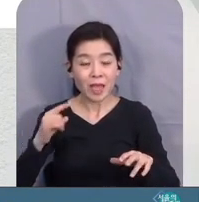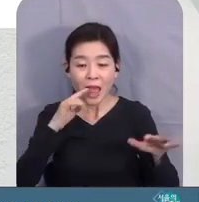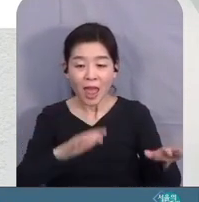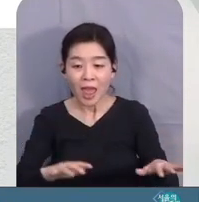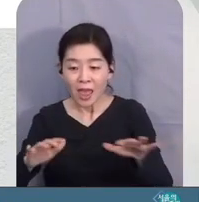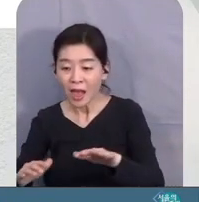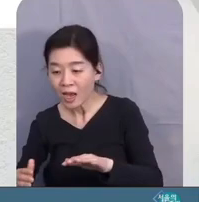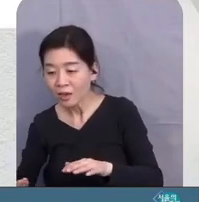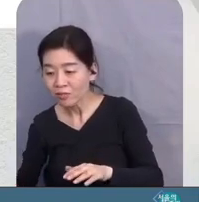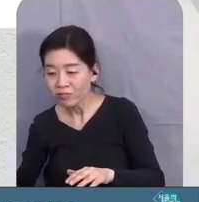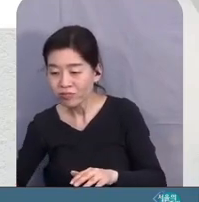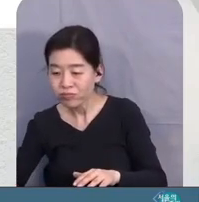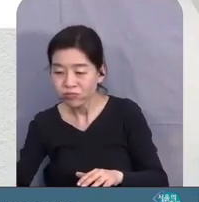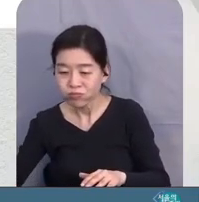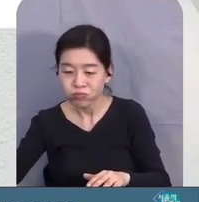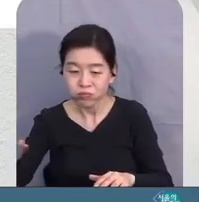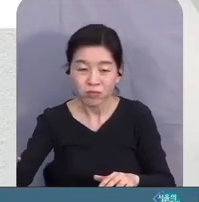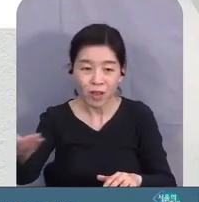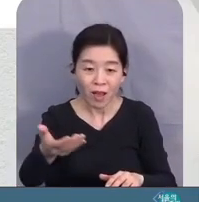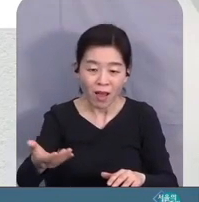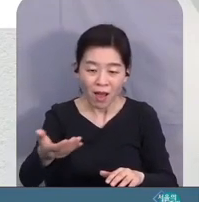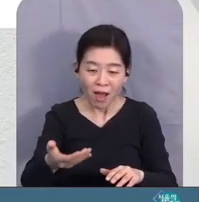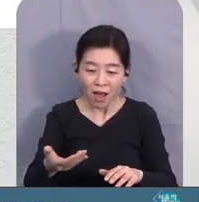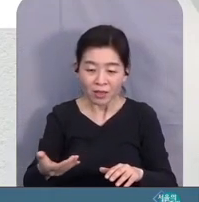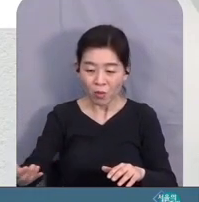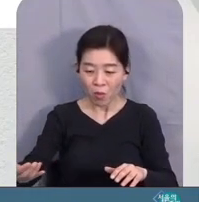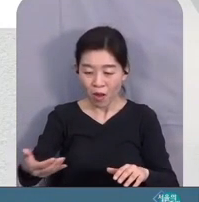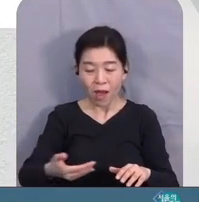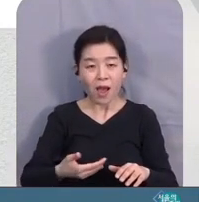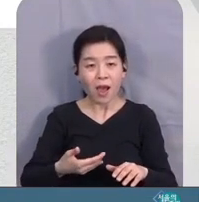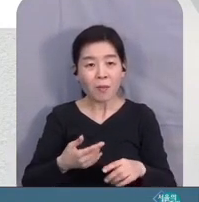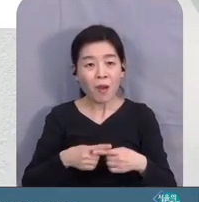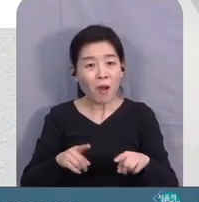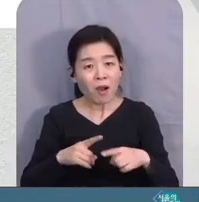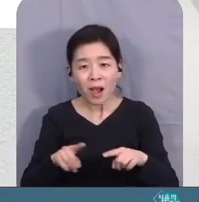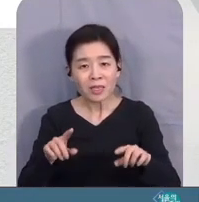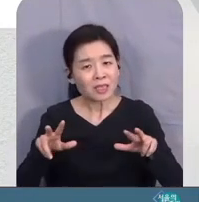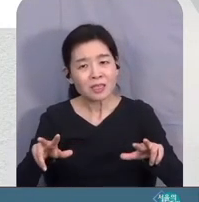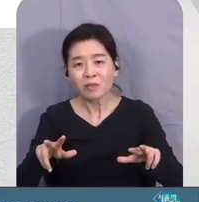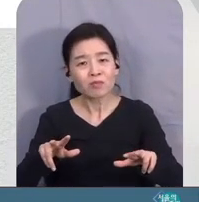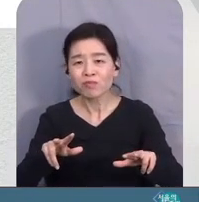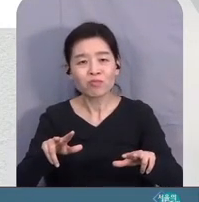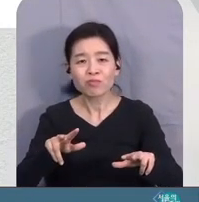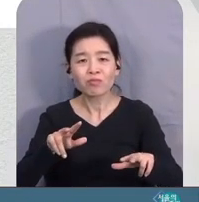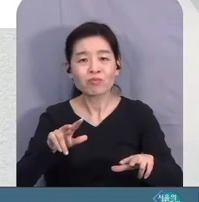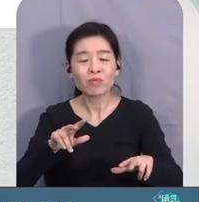그거는 아주 우스운 평가예요. 30년, 50년, 100년